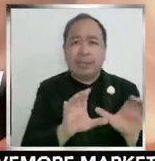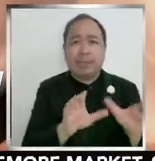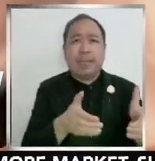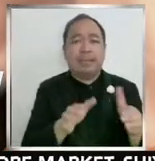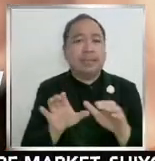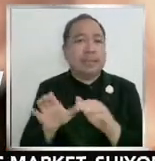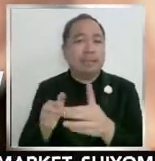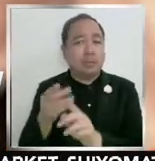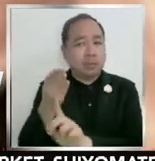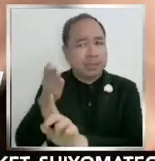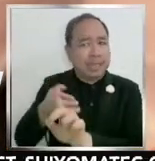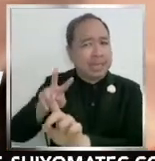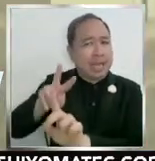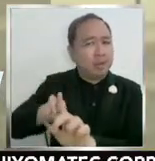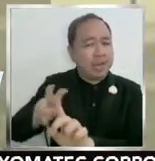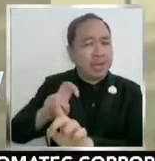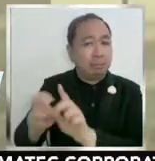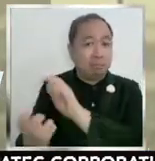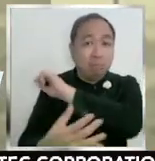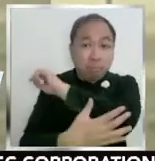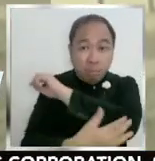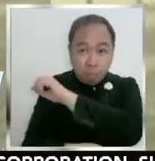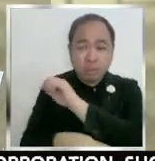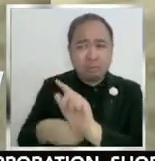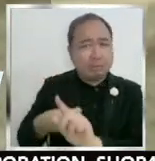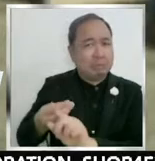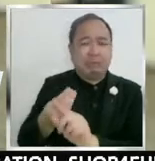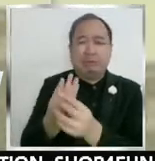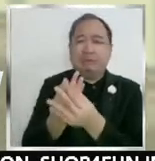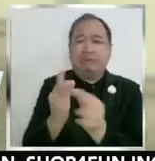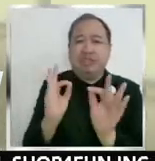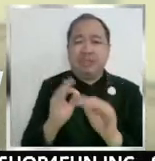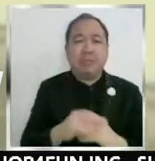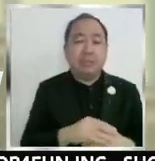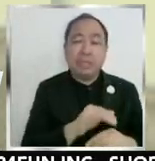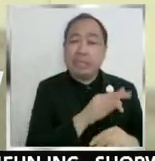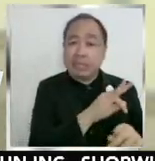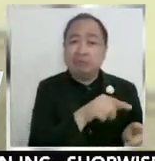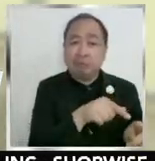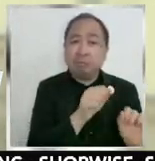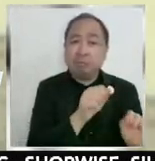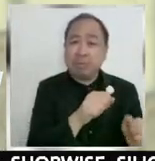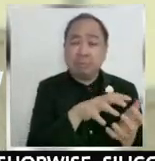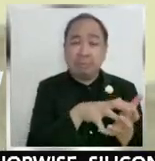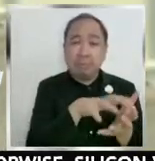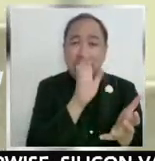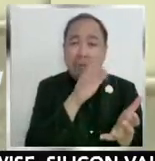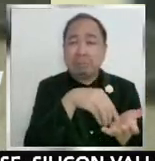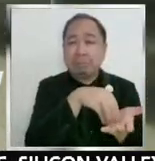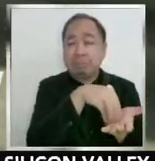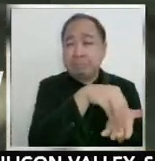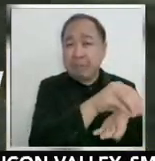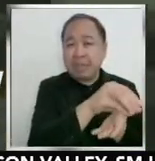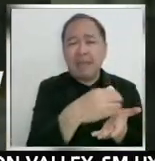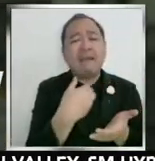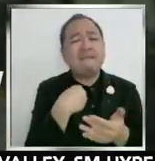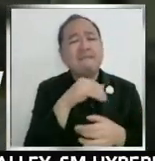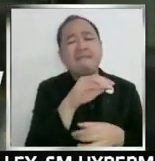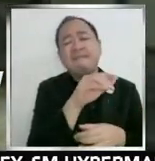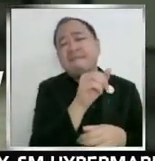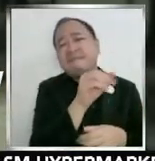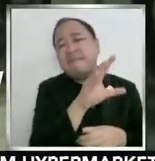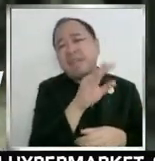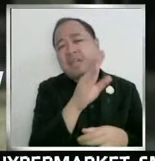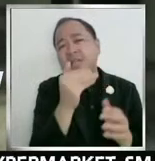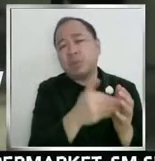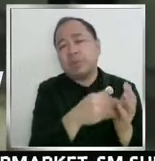ay indigent, libre naman yan. Kung hindi indigent o may kakayahan naman, karaniwang nasa 15,000 pesos kada buwan ang bayad sa